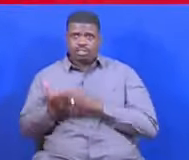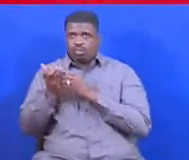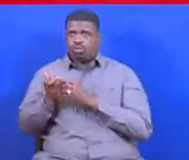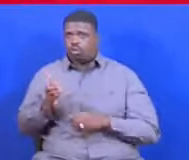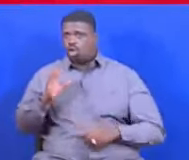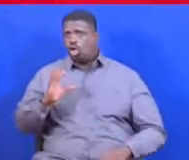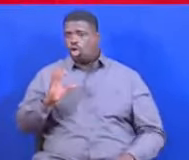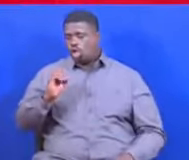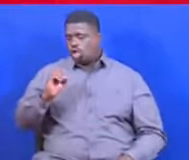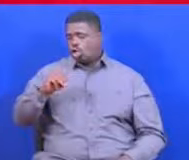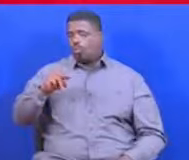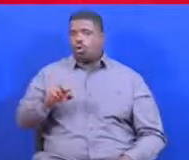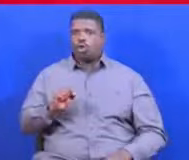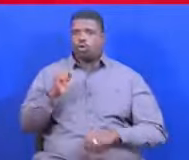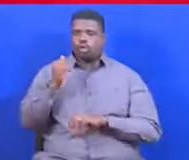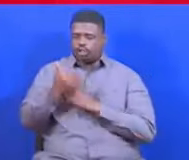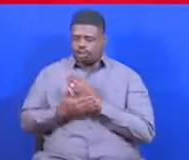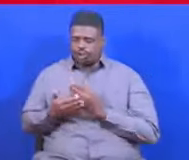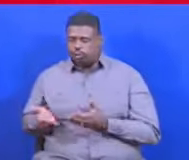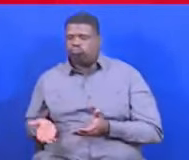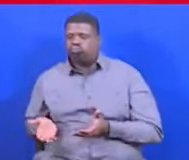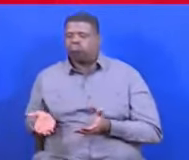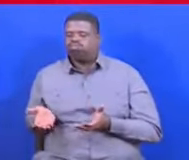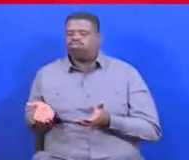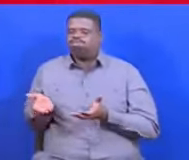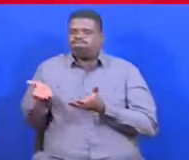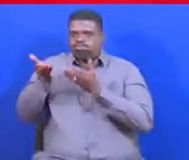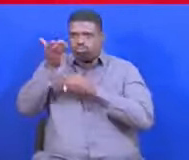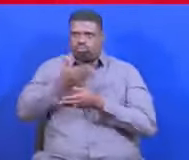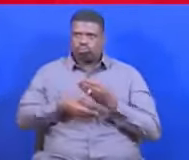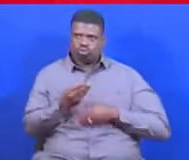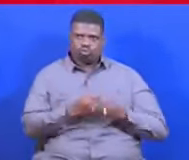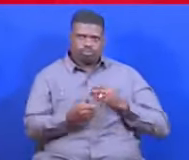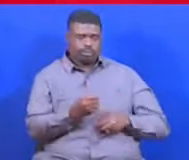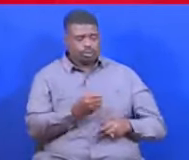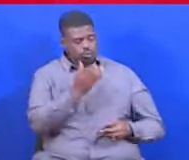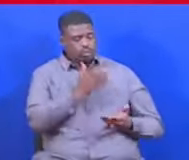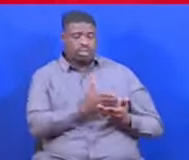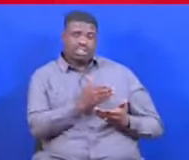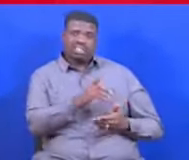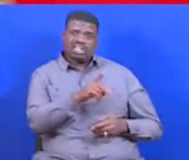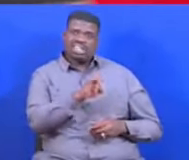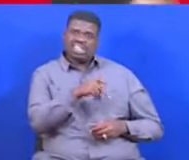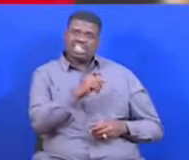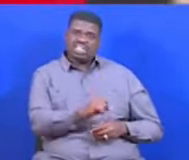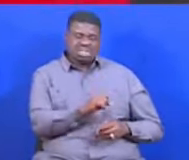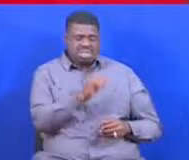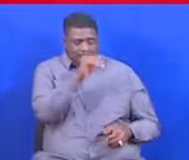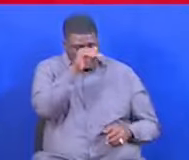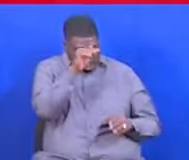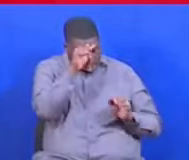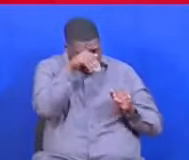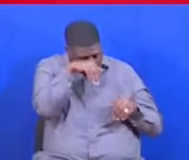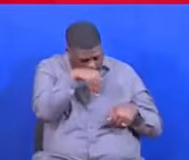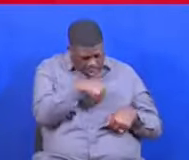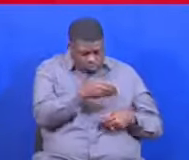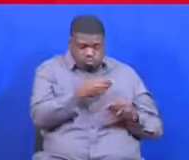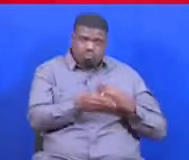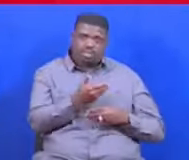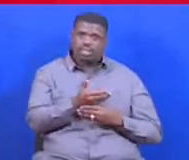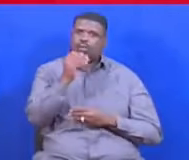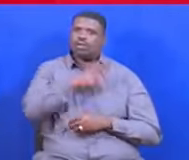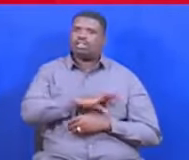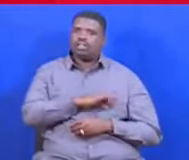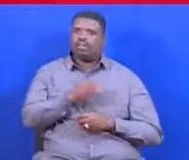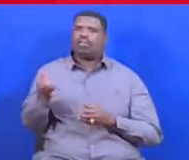kuinuka kiuchumi na tutahakikisha mji wa Lindi ambao umidorora kiuchumi hata kwa ajira ukaweza kufanya kazi. Mimi naitakia